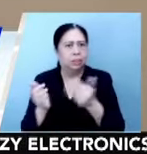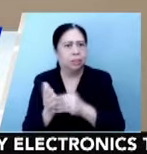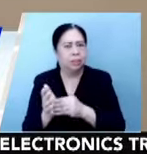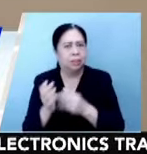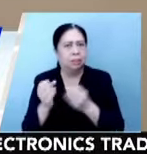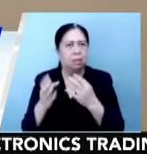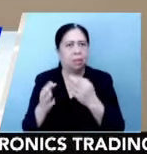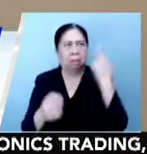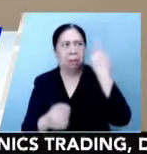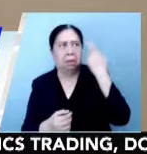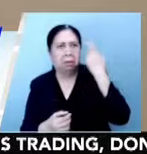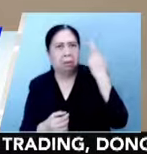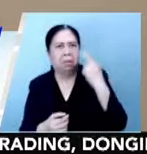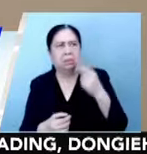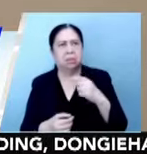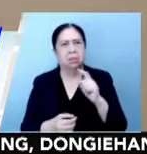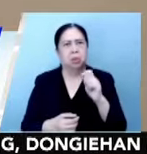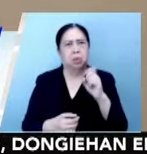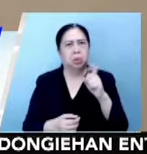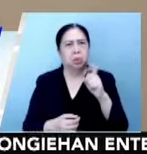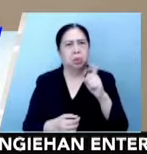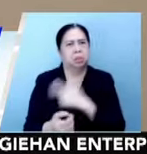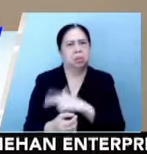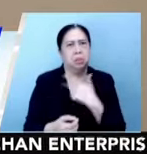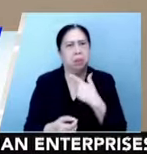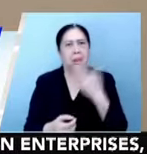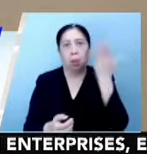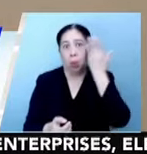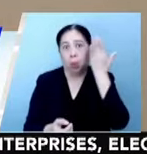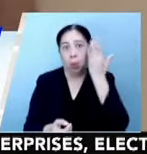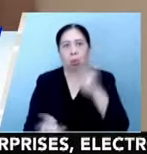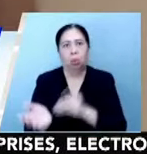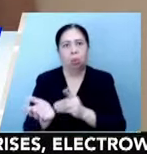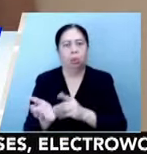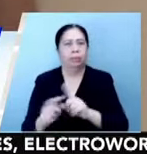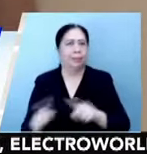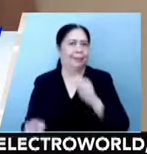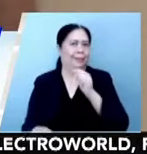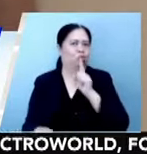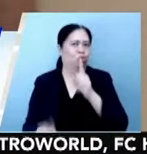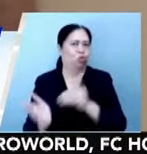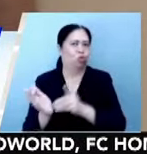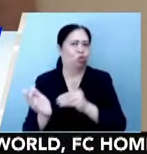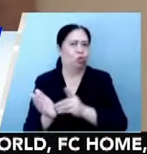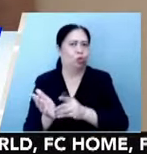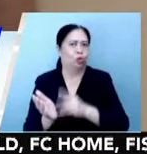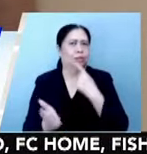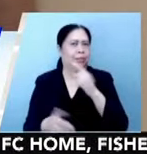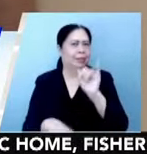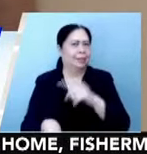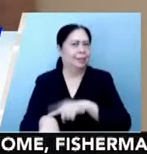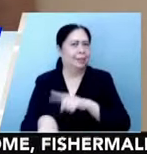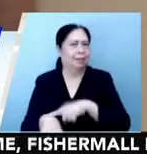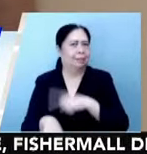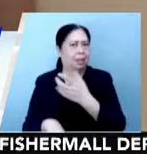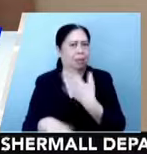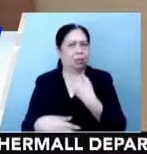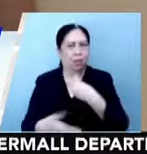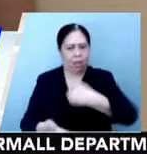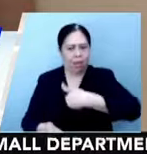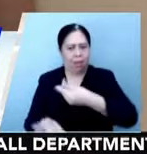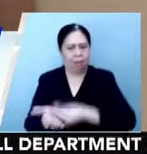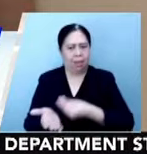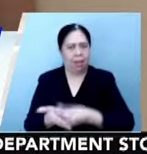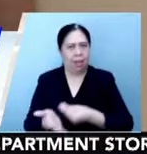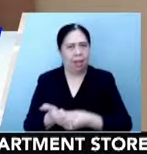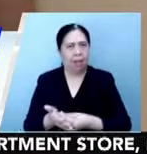dahilan, toxic sa hospital kasi nga doktora daw siya kuno. Which is hindi naman pala. Sabi ko sa kanya, nung time na kumukuha ka sa akin ng pera, walang